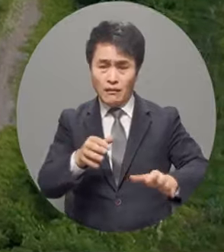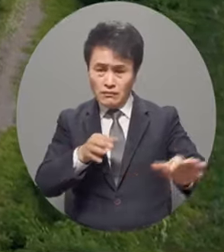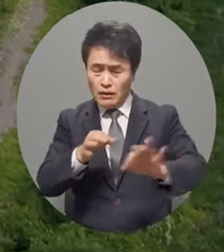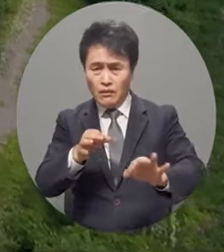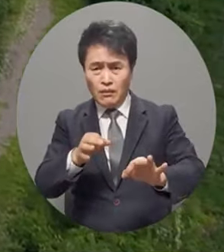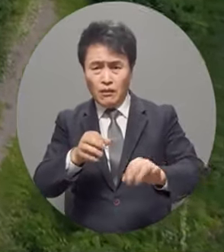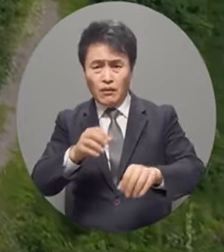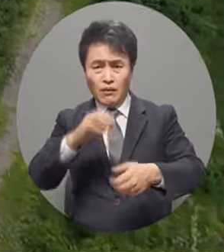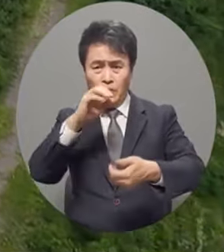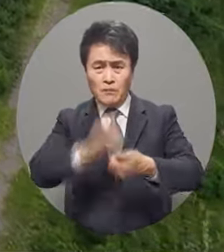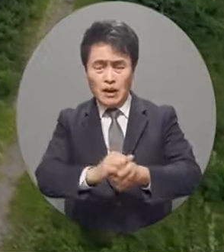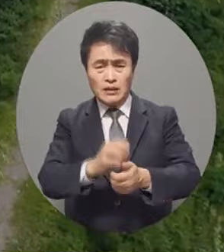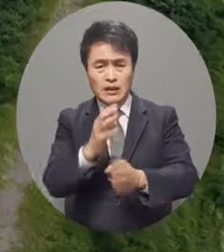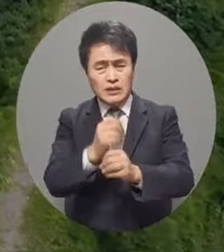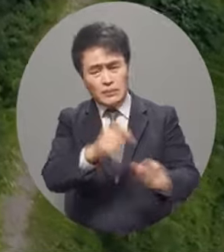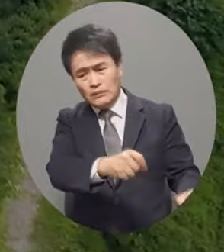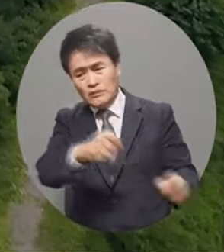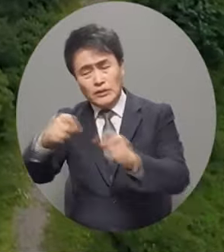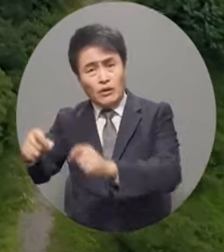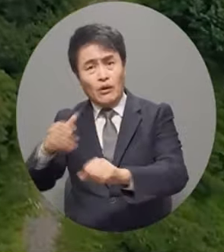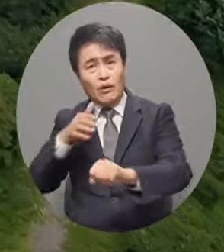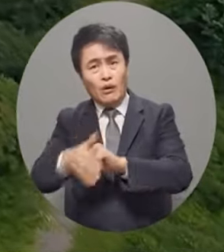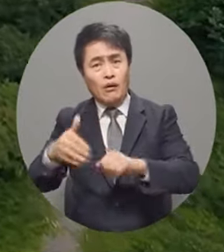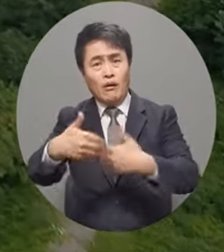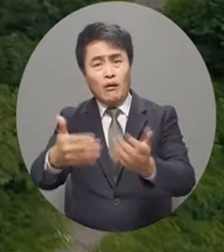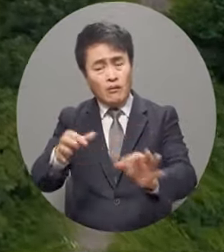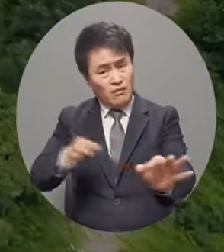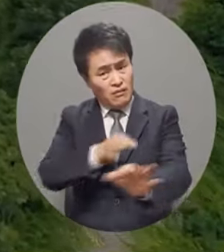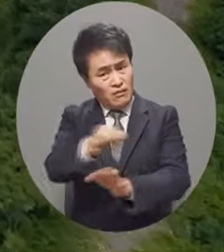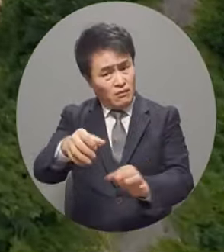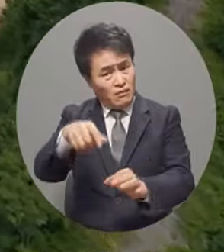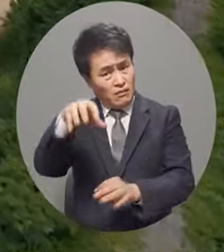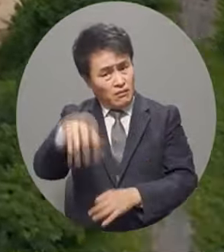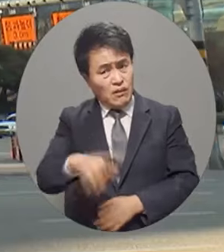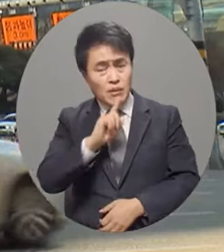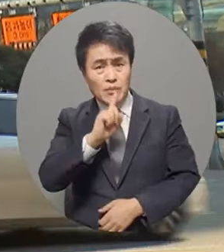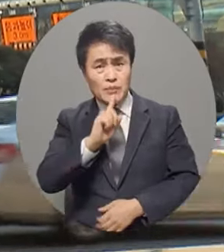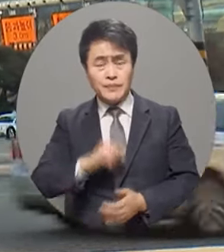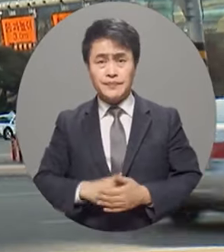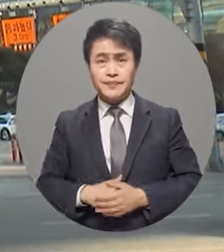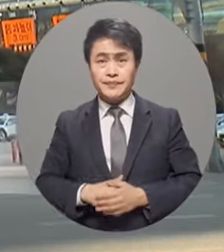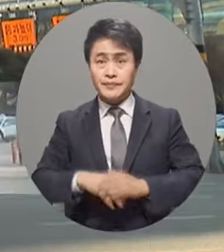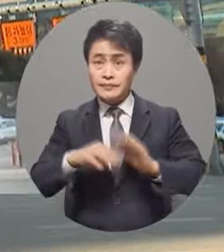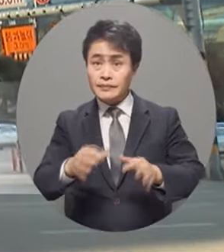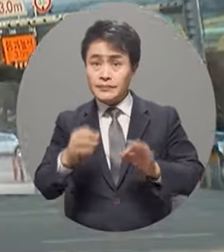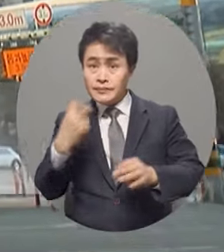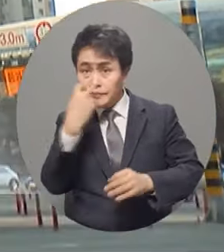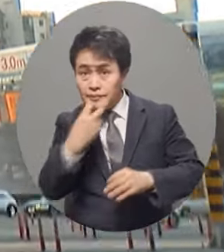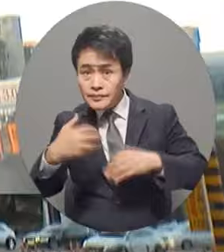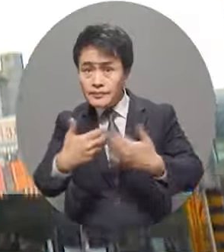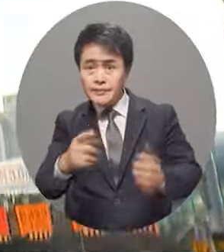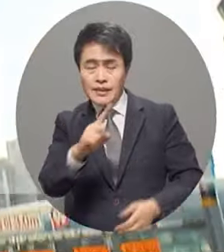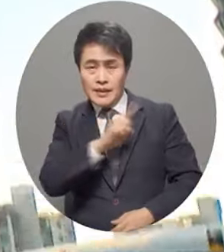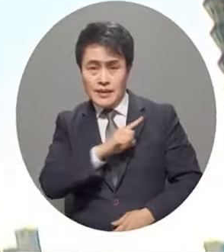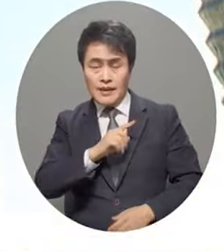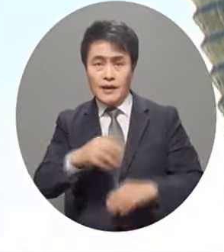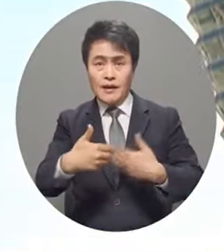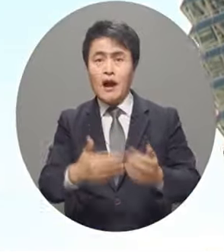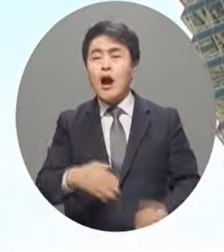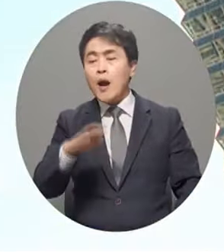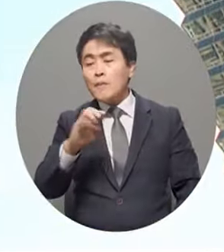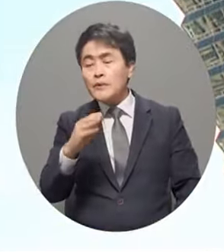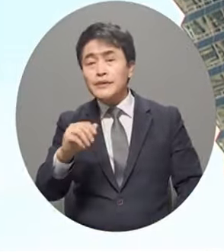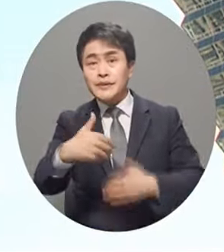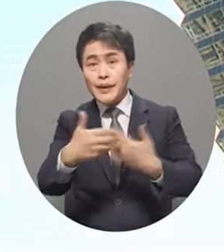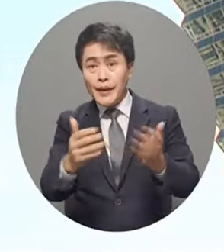만기 연장에만 의존하는 이른바 좀비 사업장일 것으로 보고 있습니다. 금융감독원은 우선 브릿지론으로 불리는